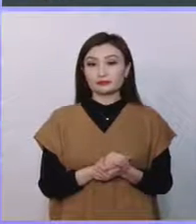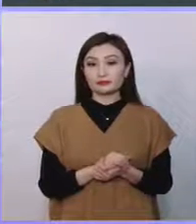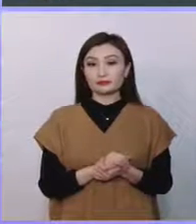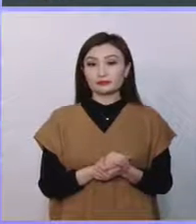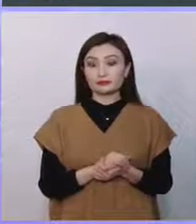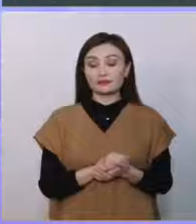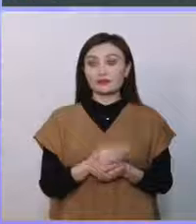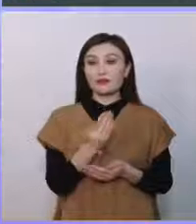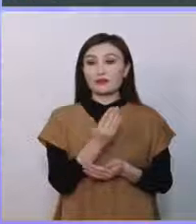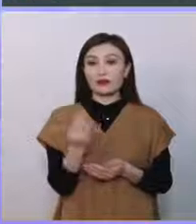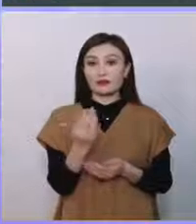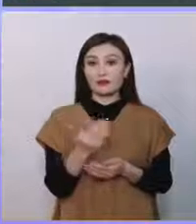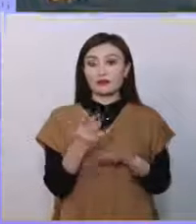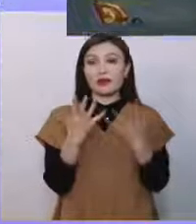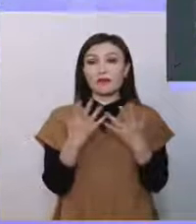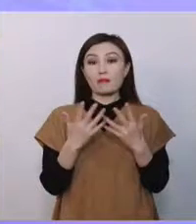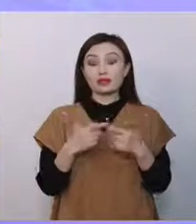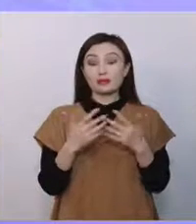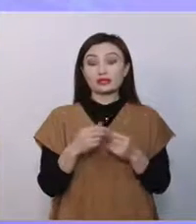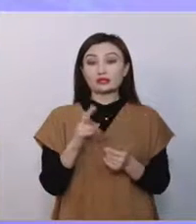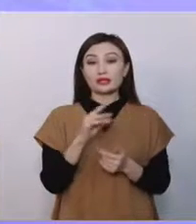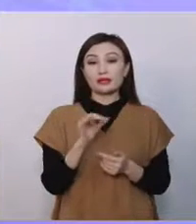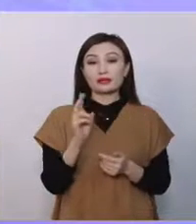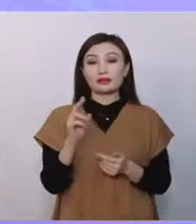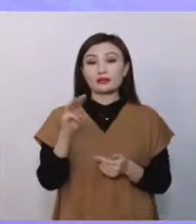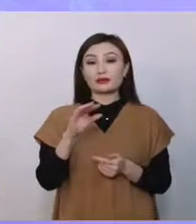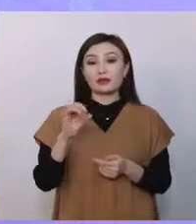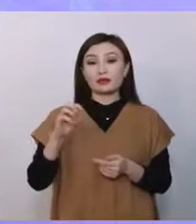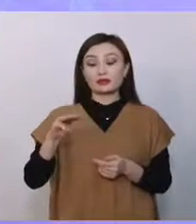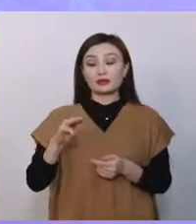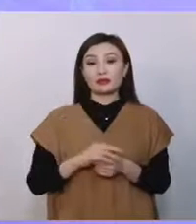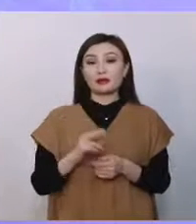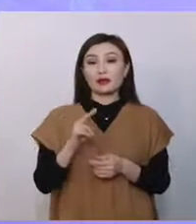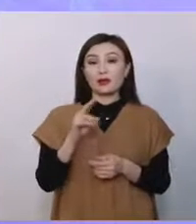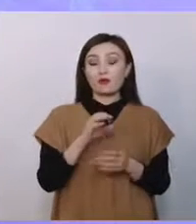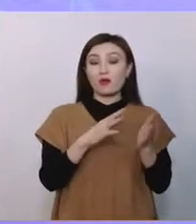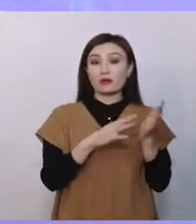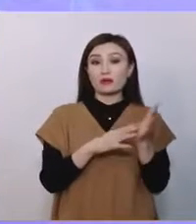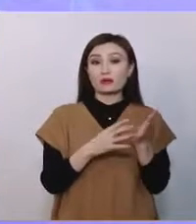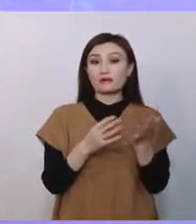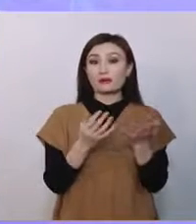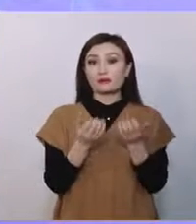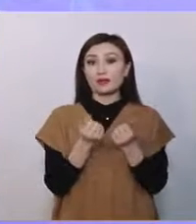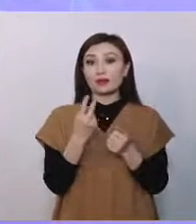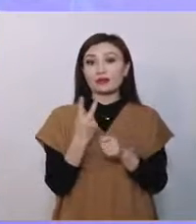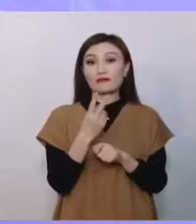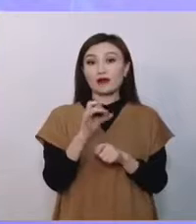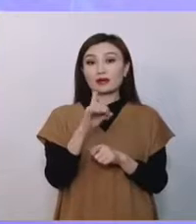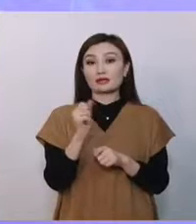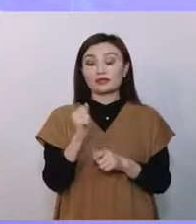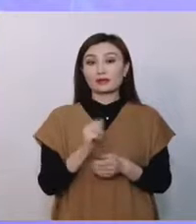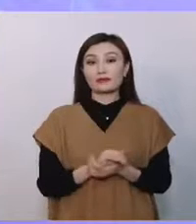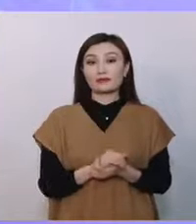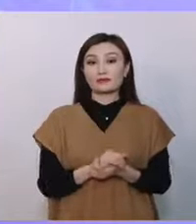перед вами быть диктант по 9 взять два раза